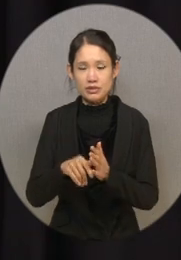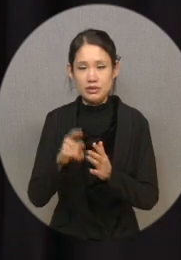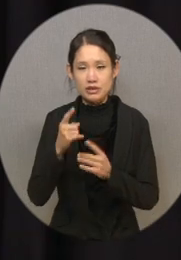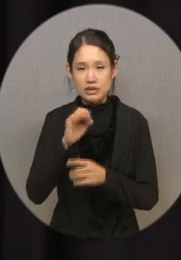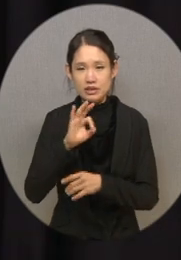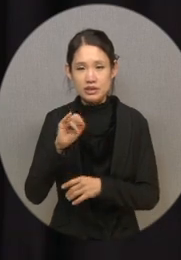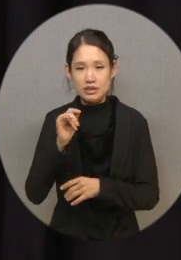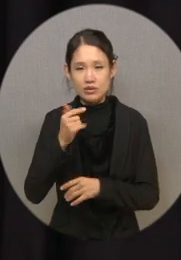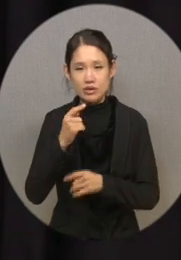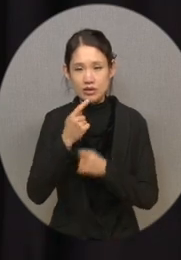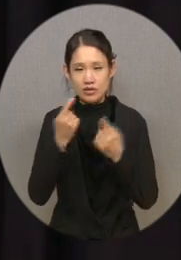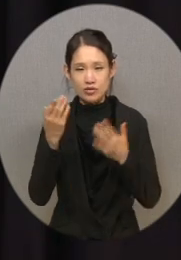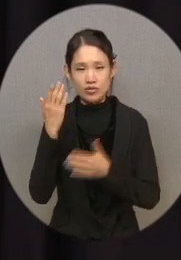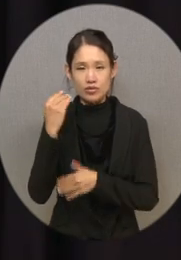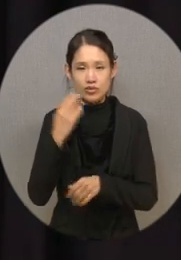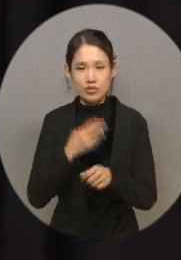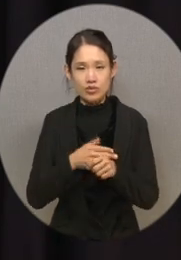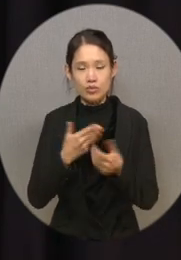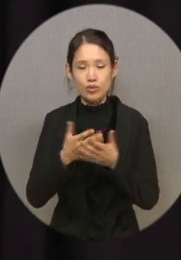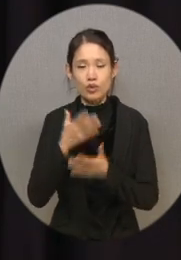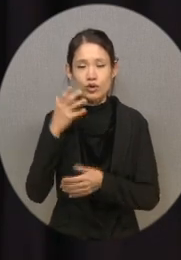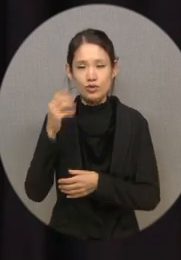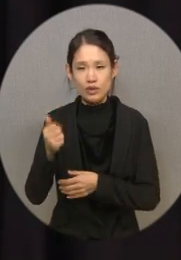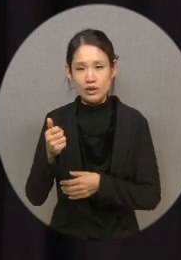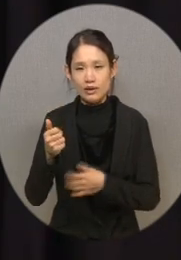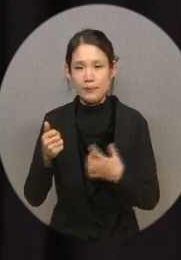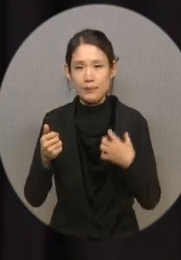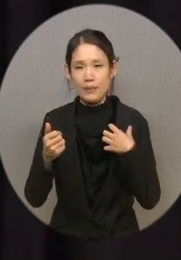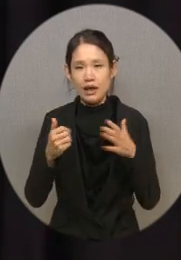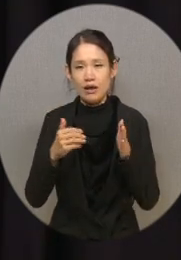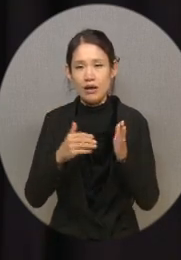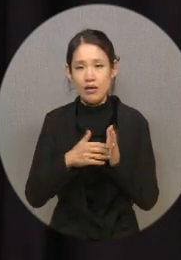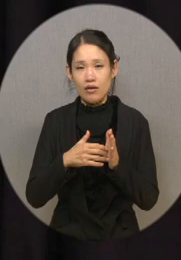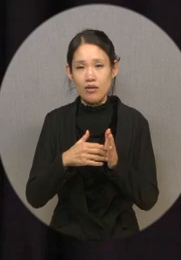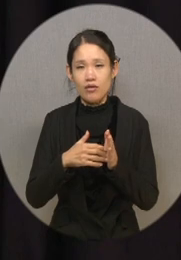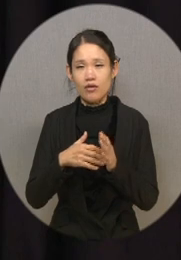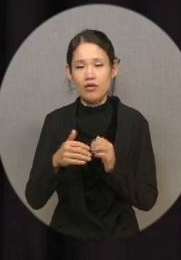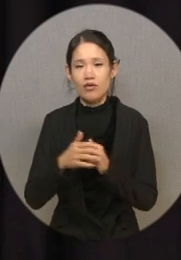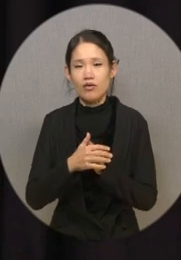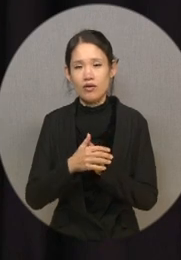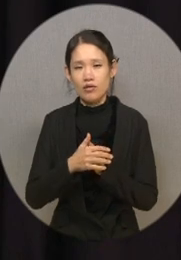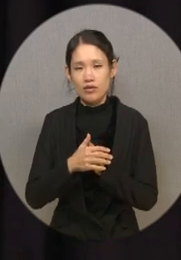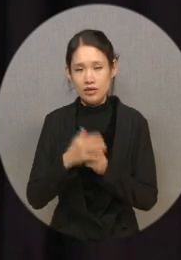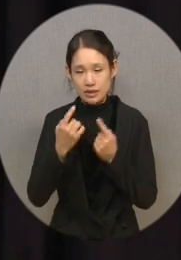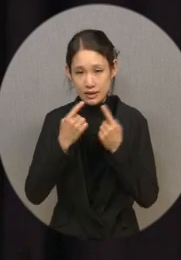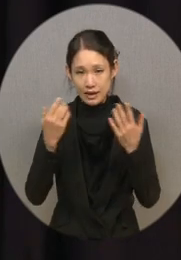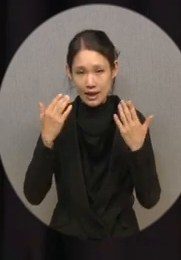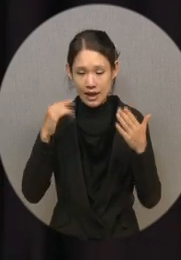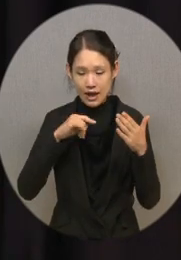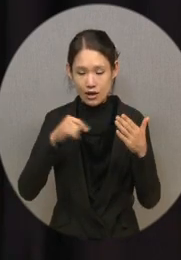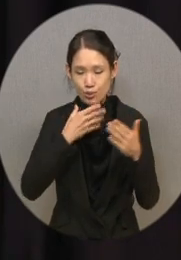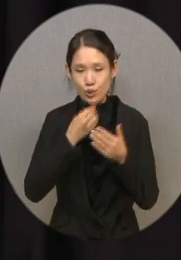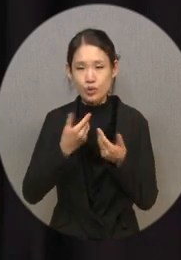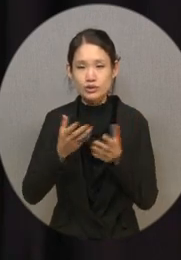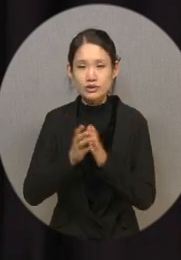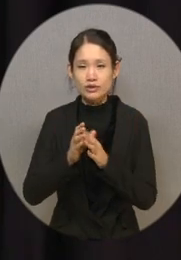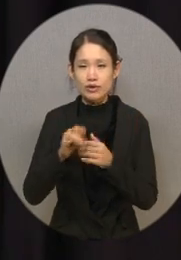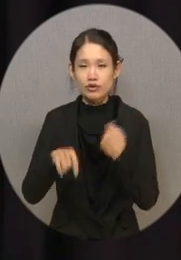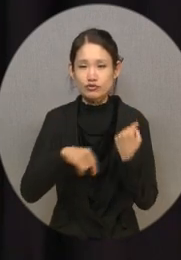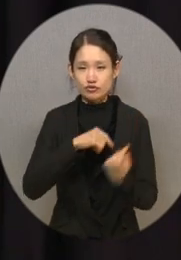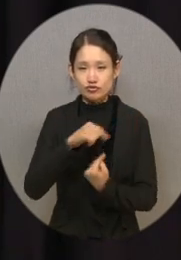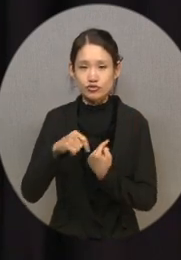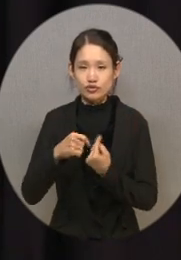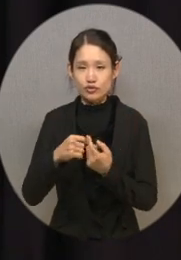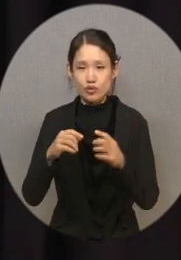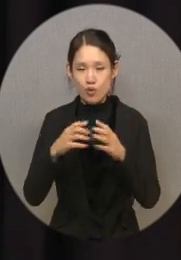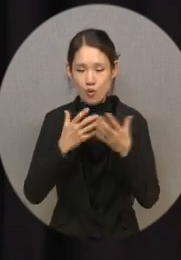교수를 하면서 복지관 관장도 했어요. 네, 네. 그래서 대학에서 복지관을 운영하는